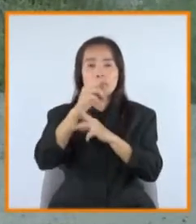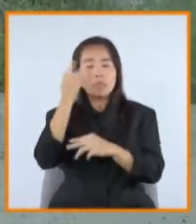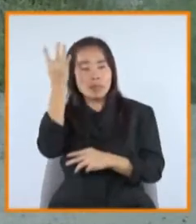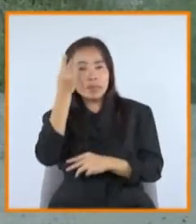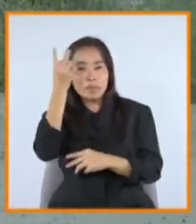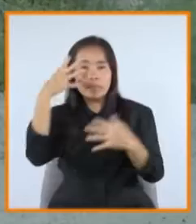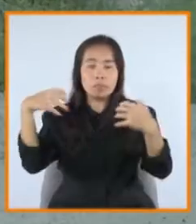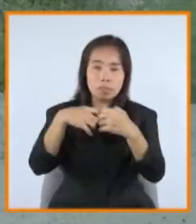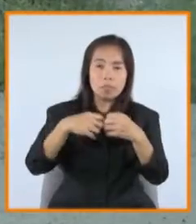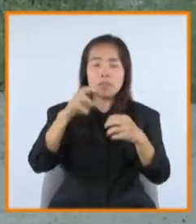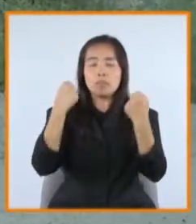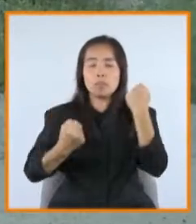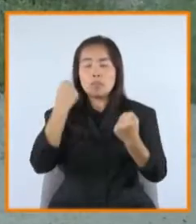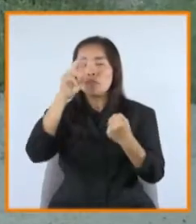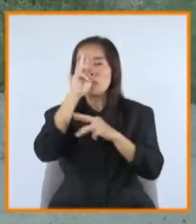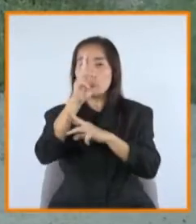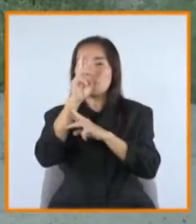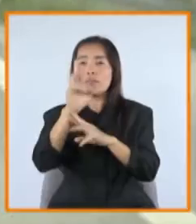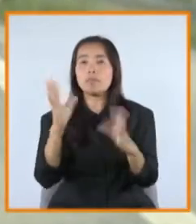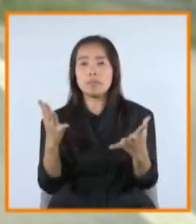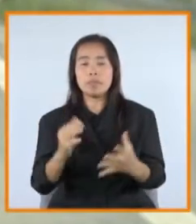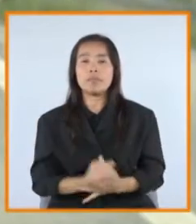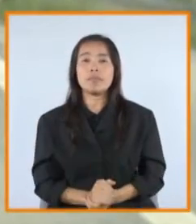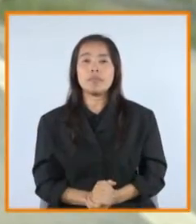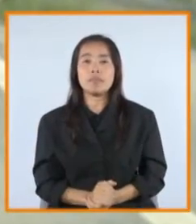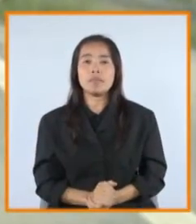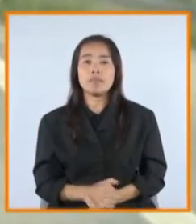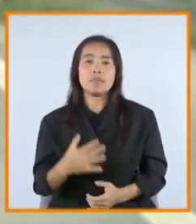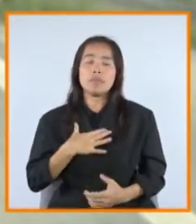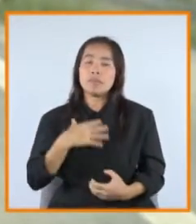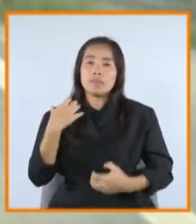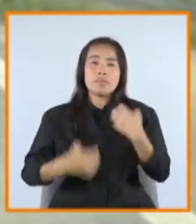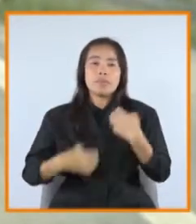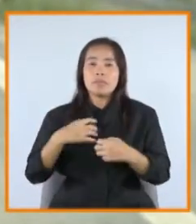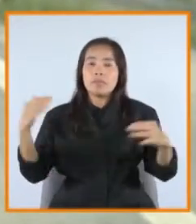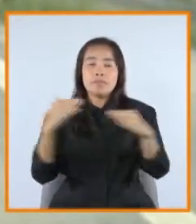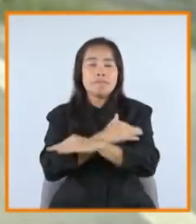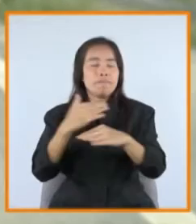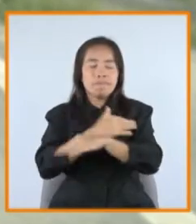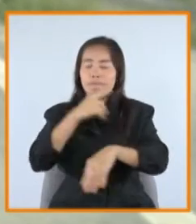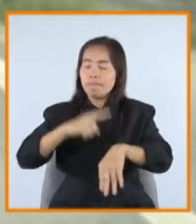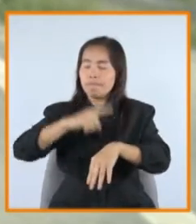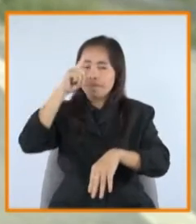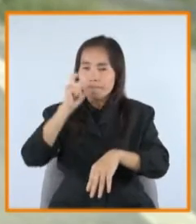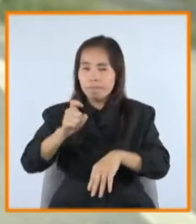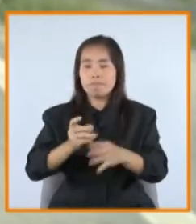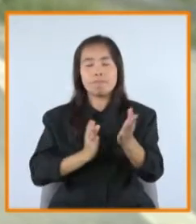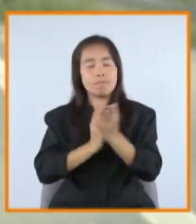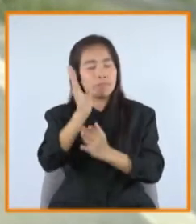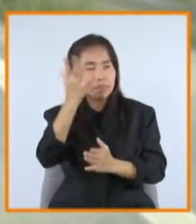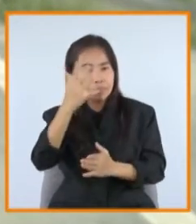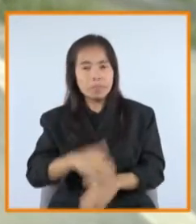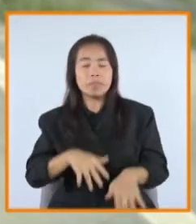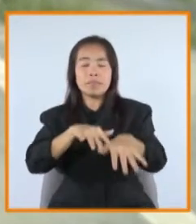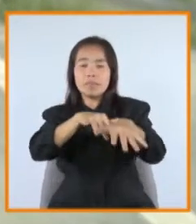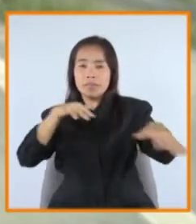จากรถที่ขับไม่ระวัง เดือดร้อนสัญจรลูกสัญจรไม่สะดวกติดขัด